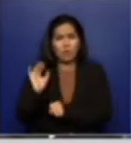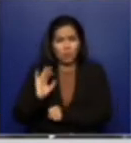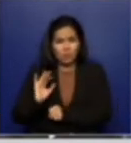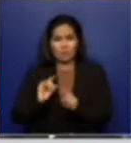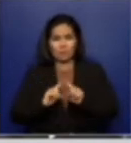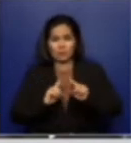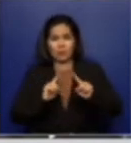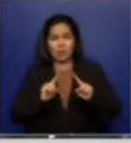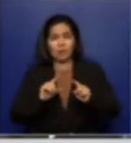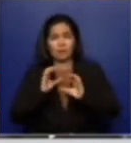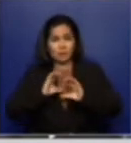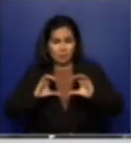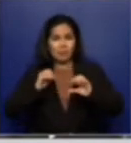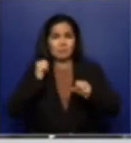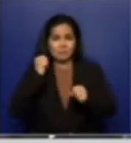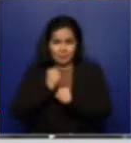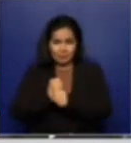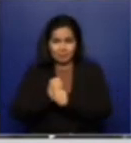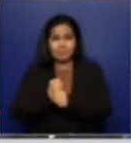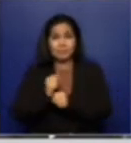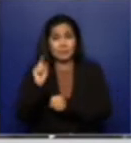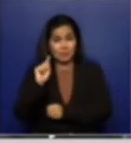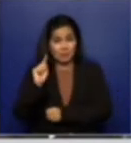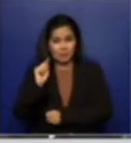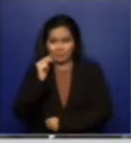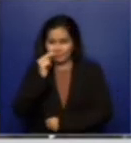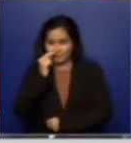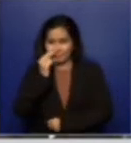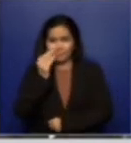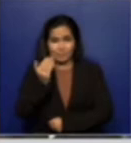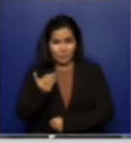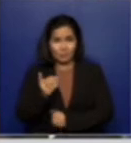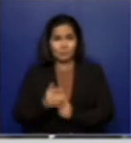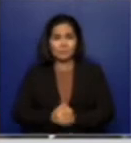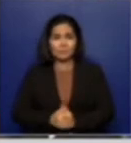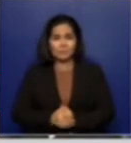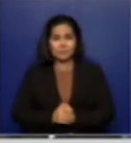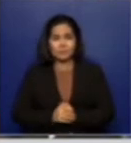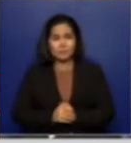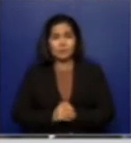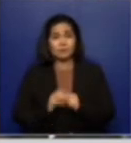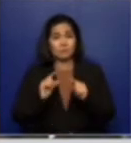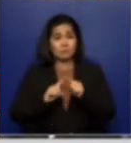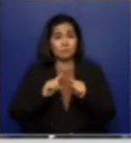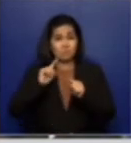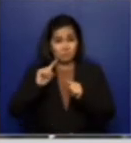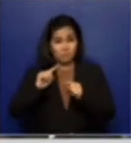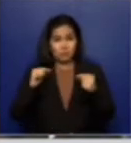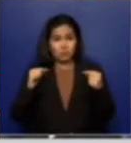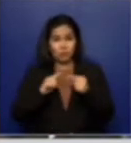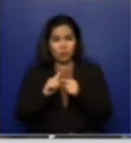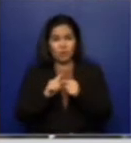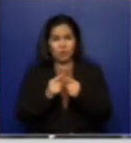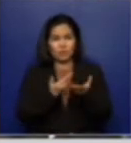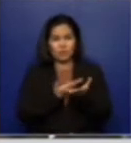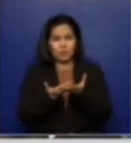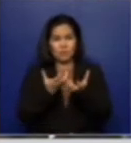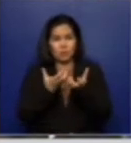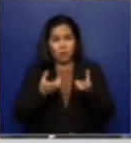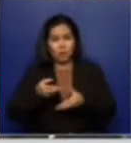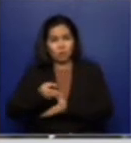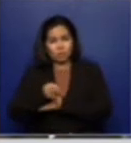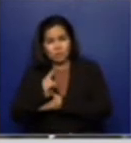ฐบาลนี่ดันทุรังกลับไปทำท่านประธานครับเรื่องแรกเรื่องการจัดซื้อยุทโธปกรณ์ของก